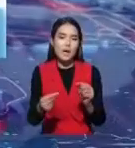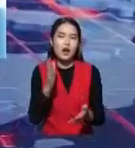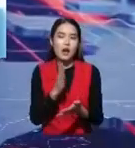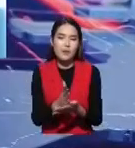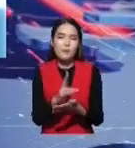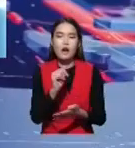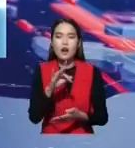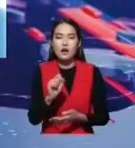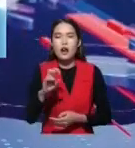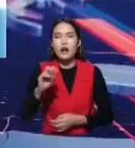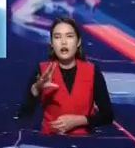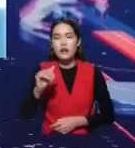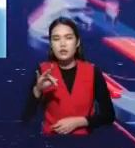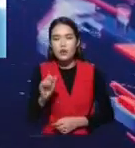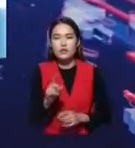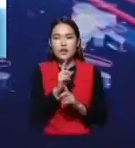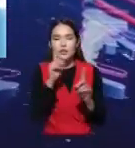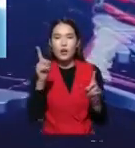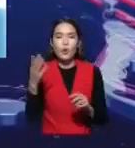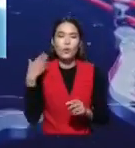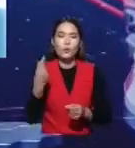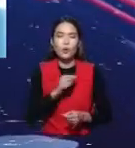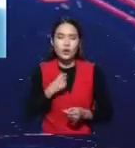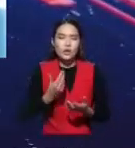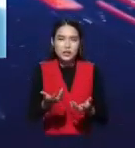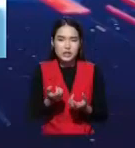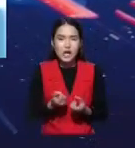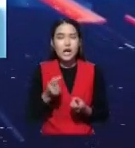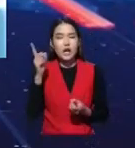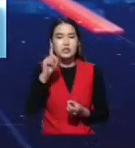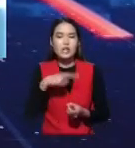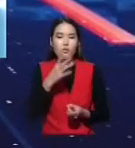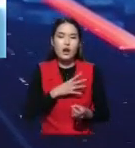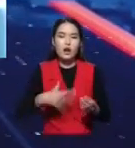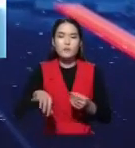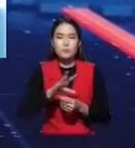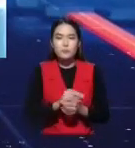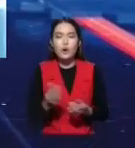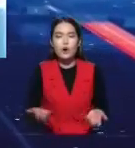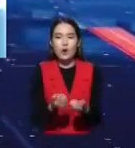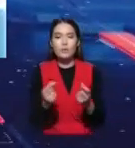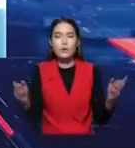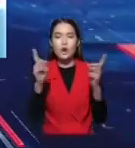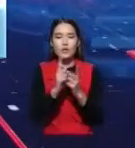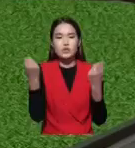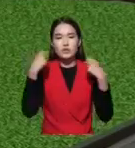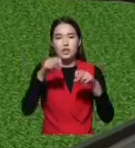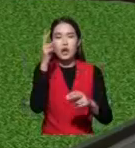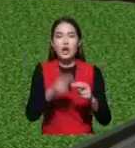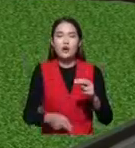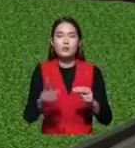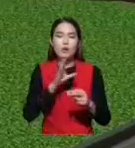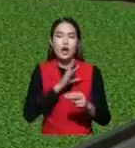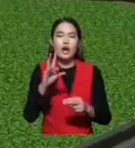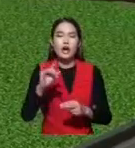Карвел Андерсон керек сәтте көшбасшылықты өз мойнына алғанын атап өткім келеді. Барлығы мұны қолдап, кездесу жеңіспен аяқталды.